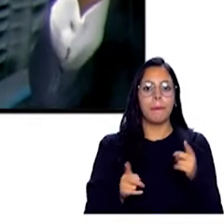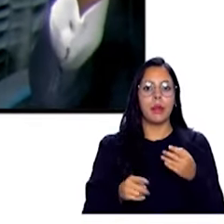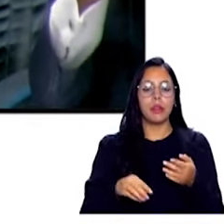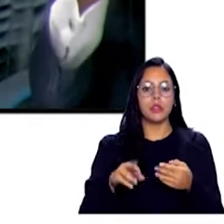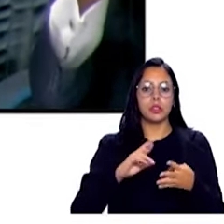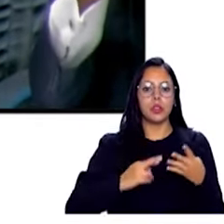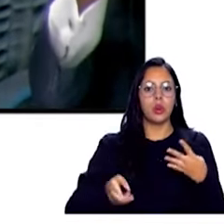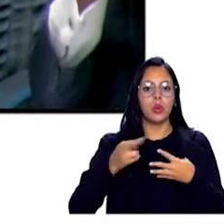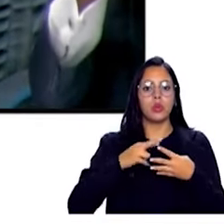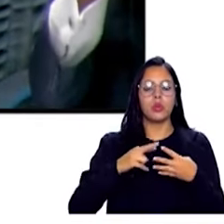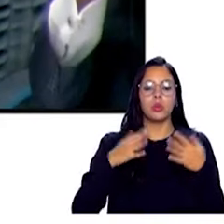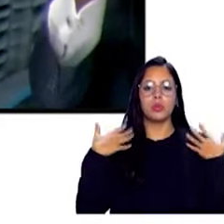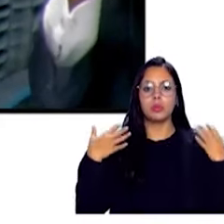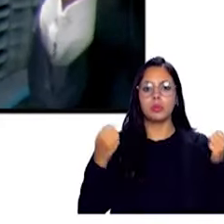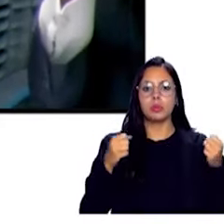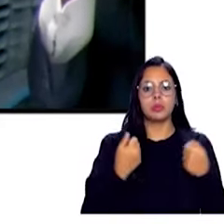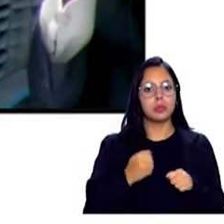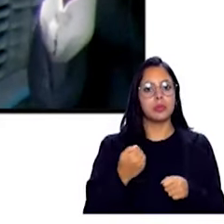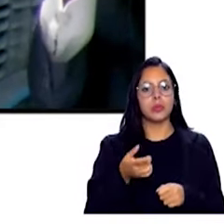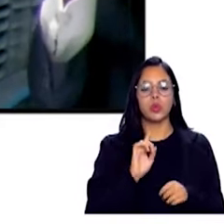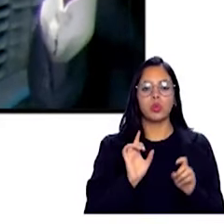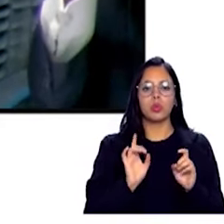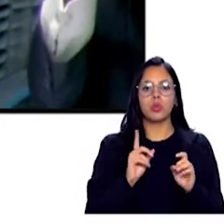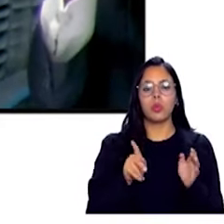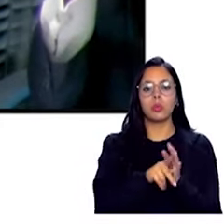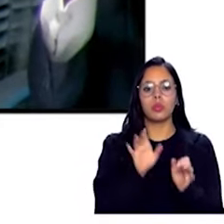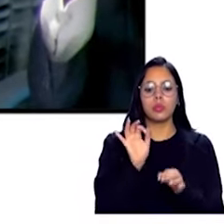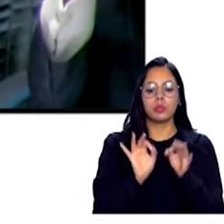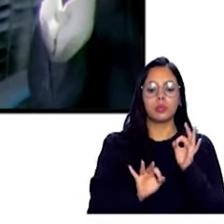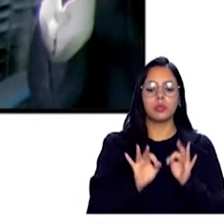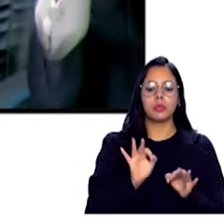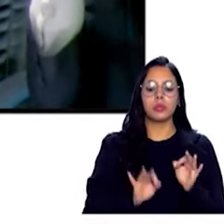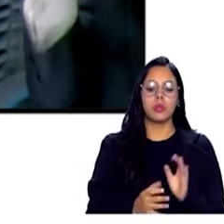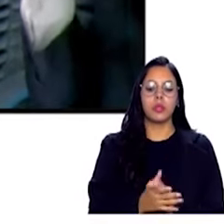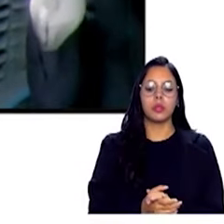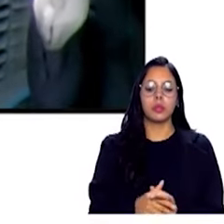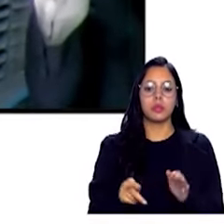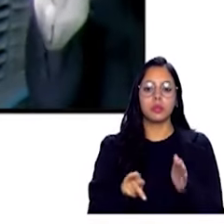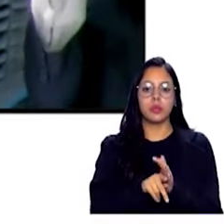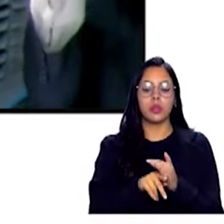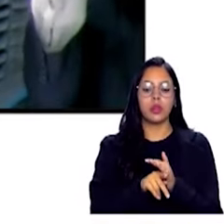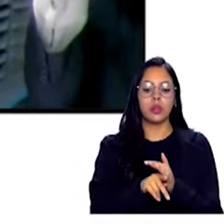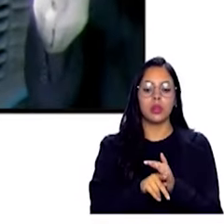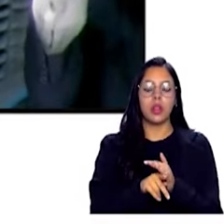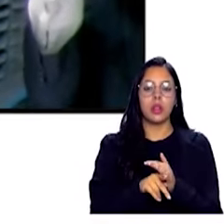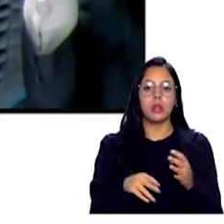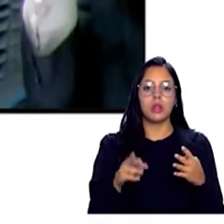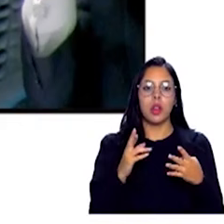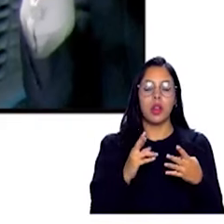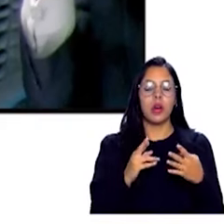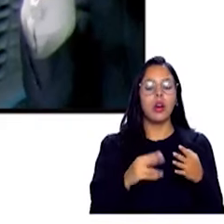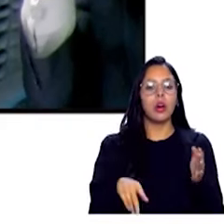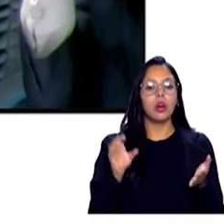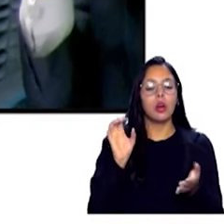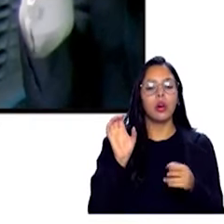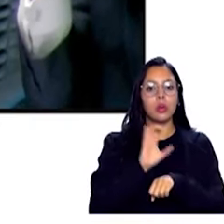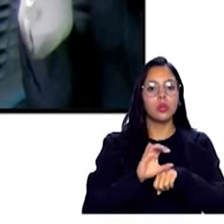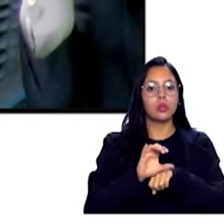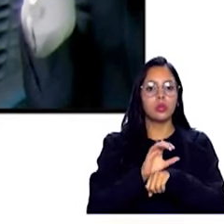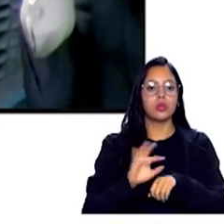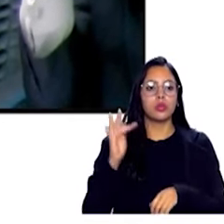poser la question de la constitutionnalité de ce dispositif ET de sa conventionnalité au